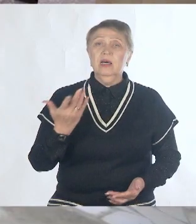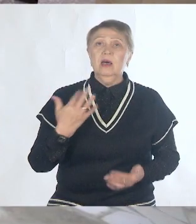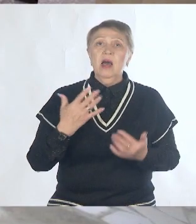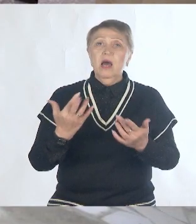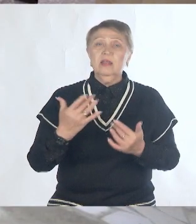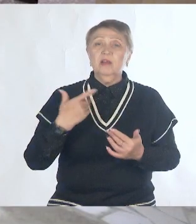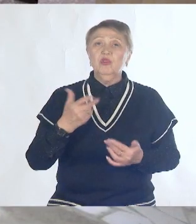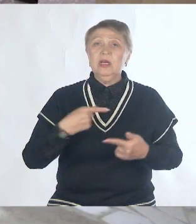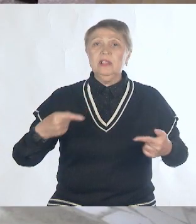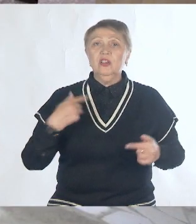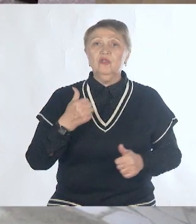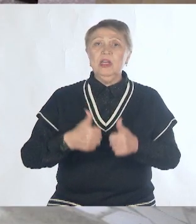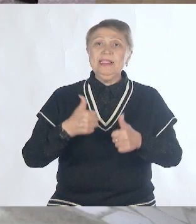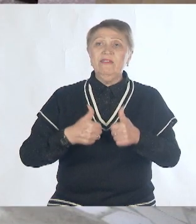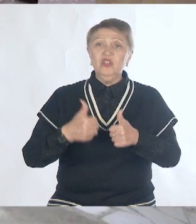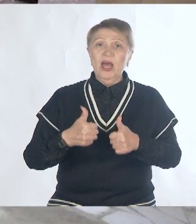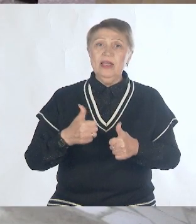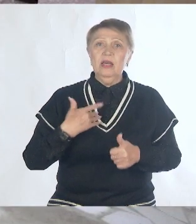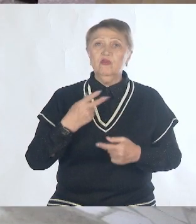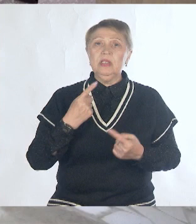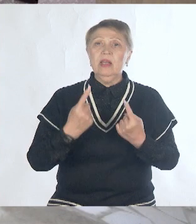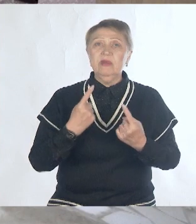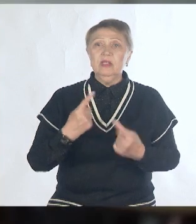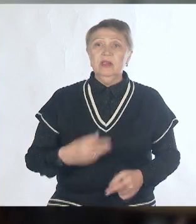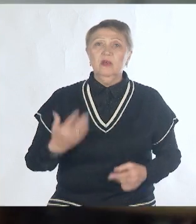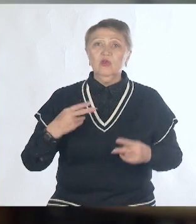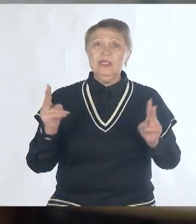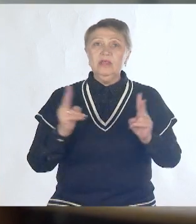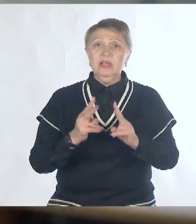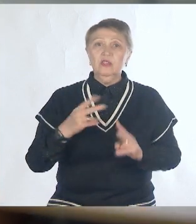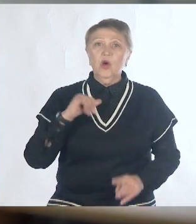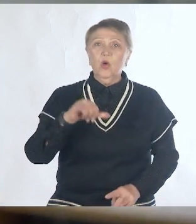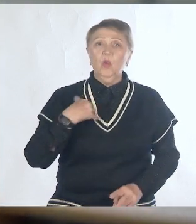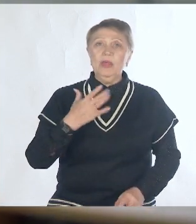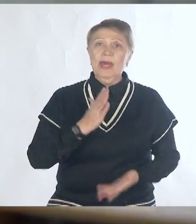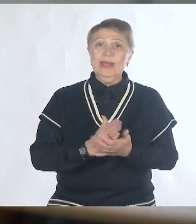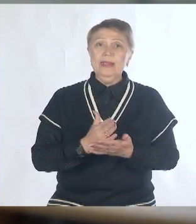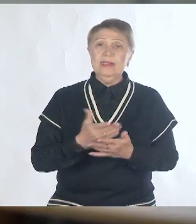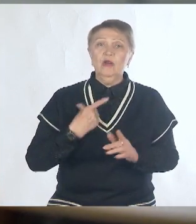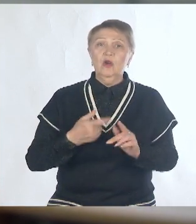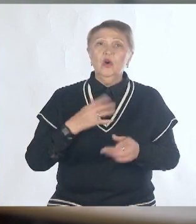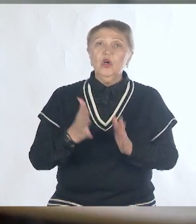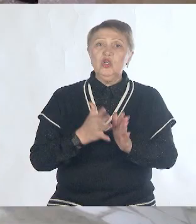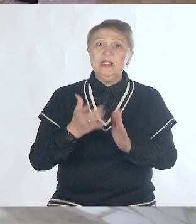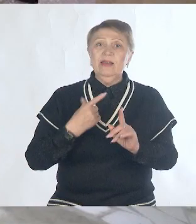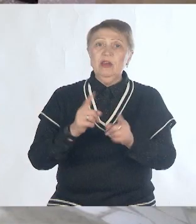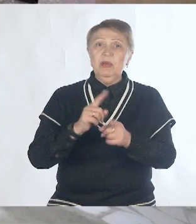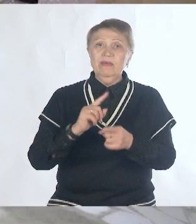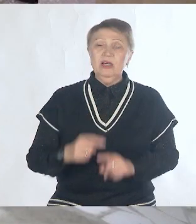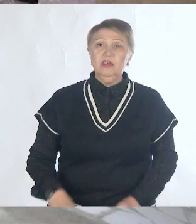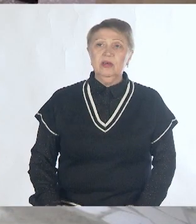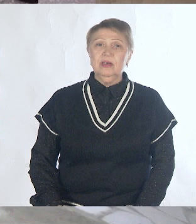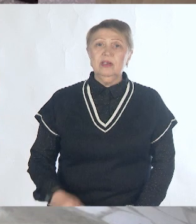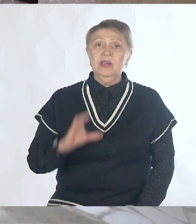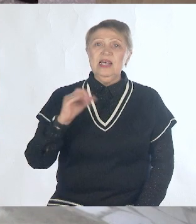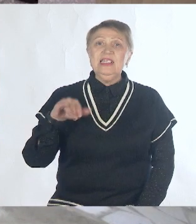мероприятия большие также столетия у меня есть кто-то piu che puoi александр сас у